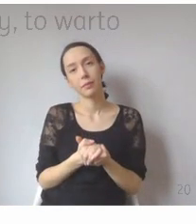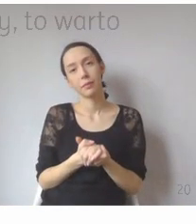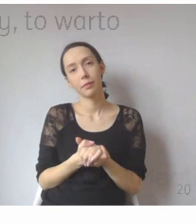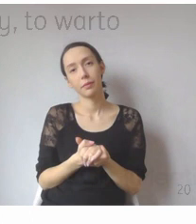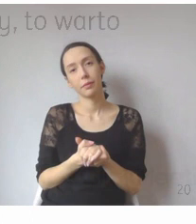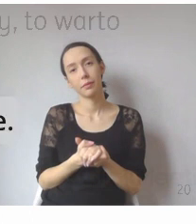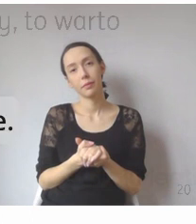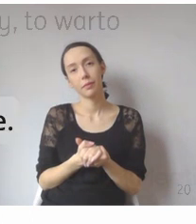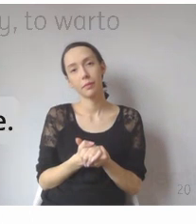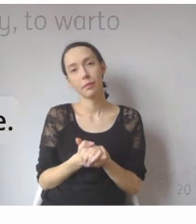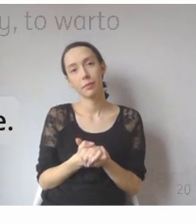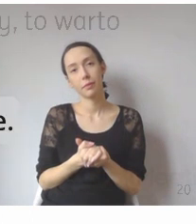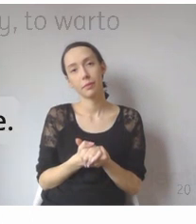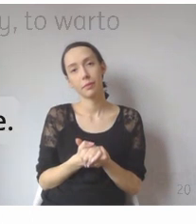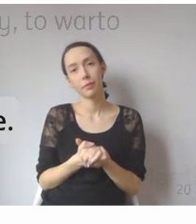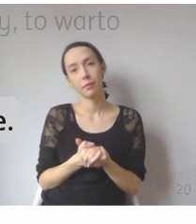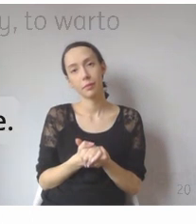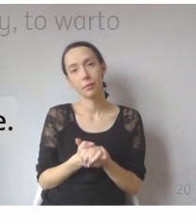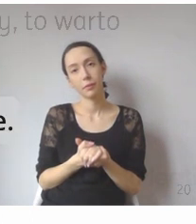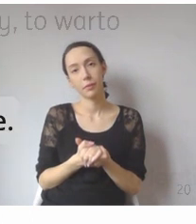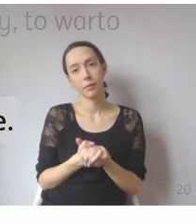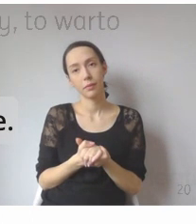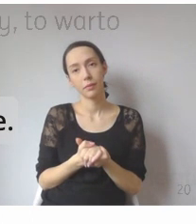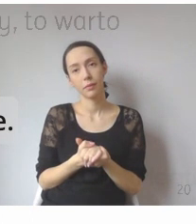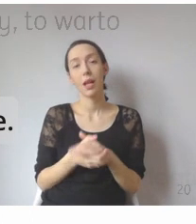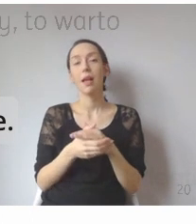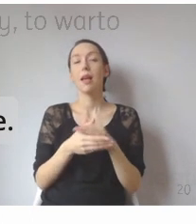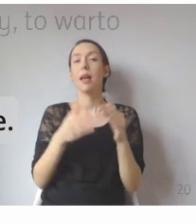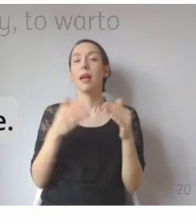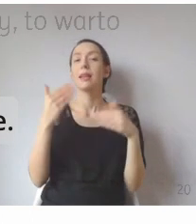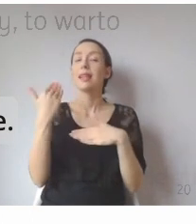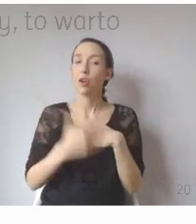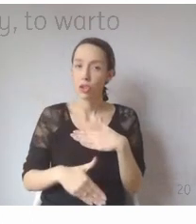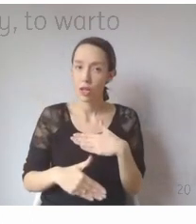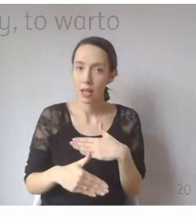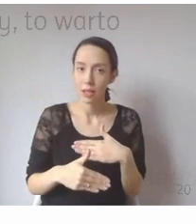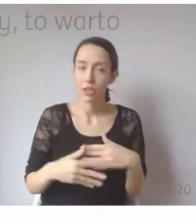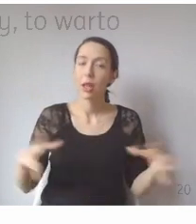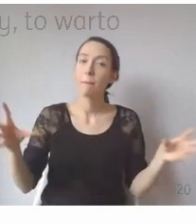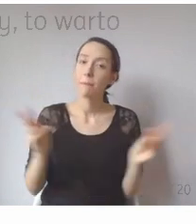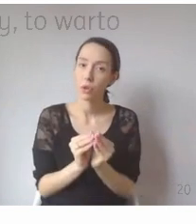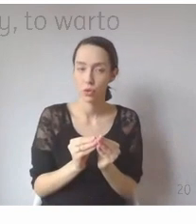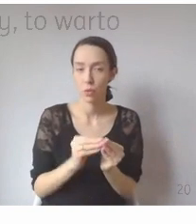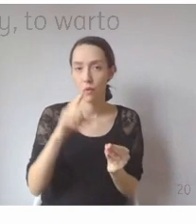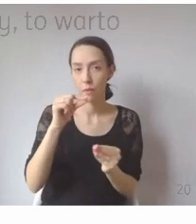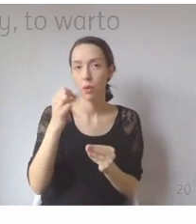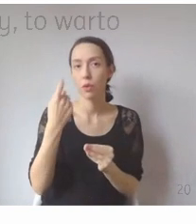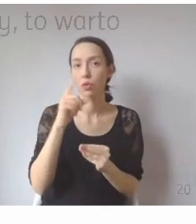podsumowania. Podsumowanie jest kolejną częścią profilu na LinkedInie. Zaraz Wam pokażę, gdzie to się